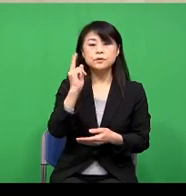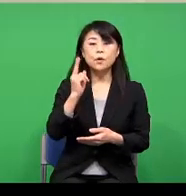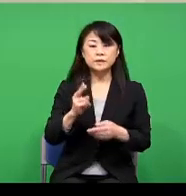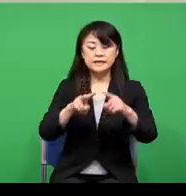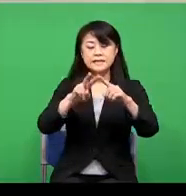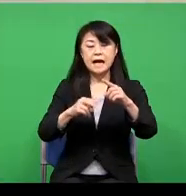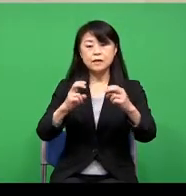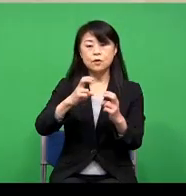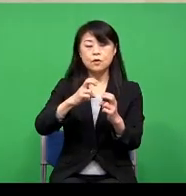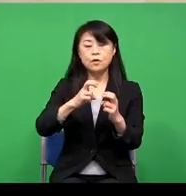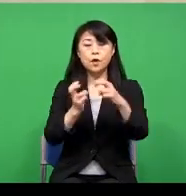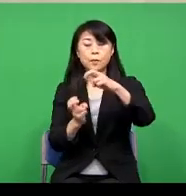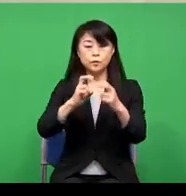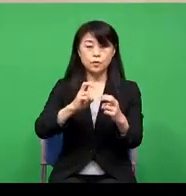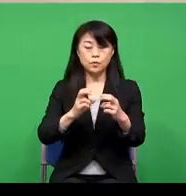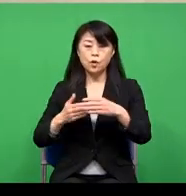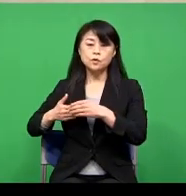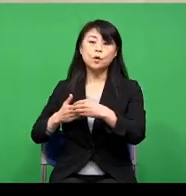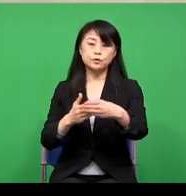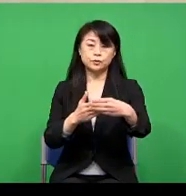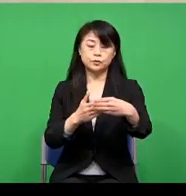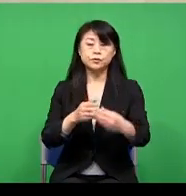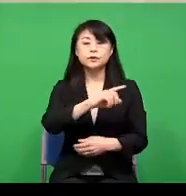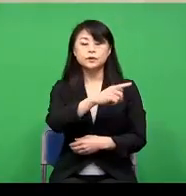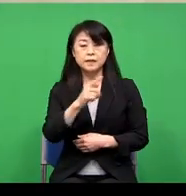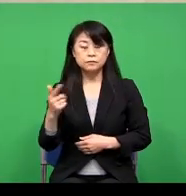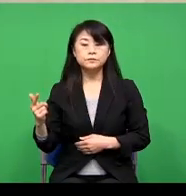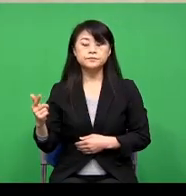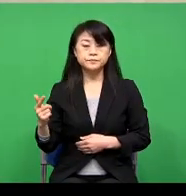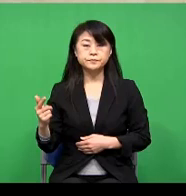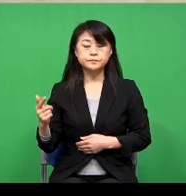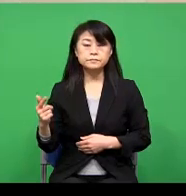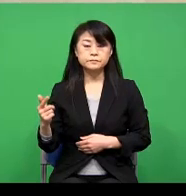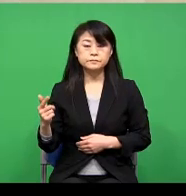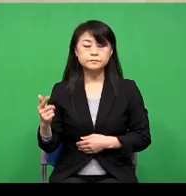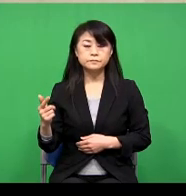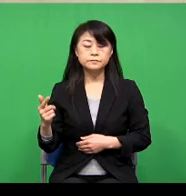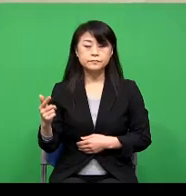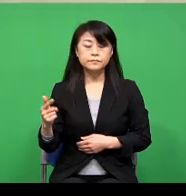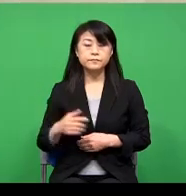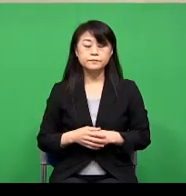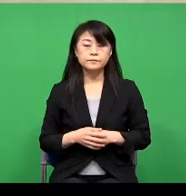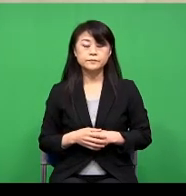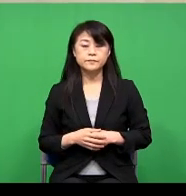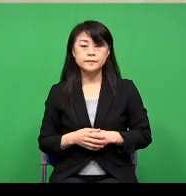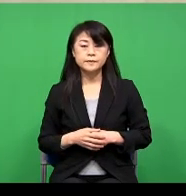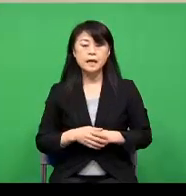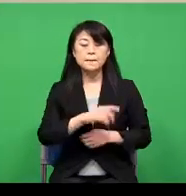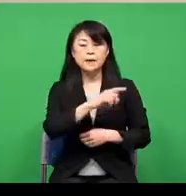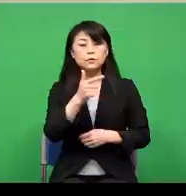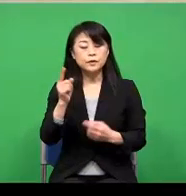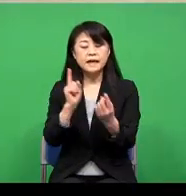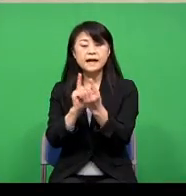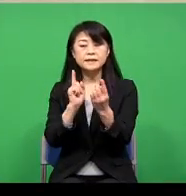。まあ、そういったことをしっかり噛み合わせてですね、あの、まあ、対応していきたい。まあ、ちなみにあ